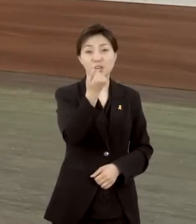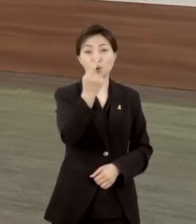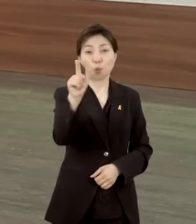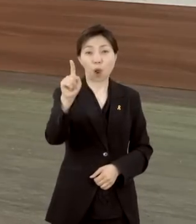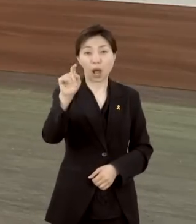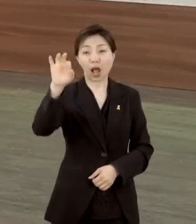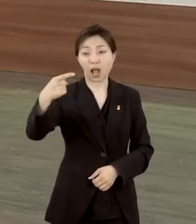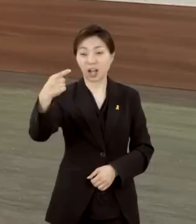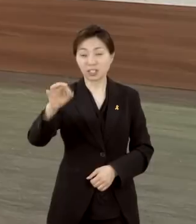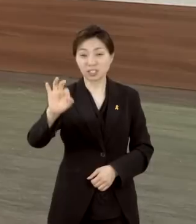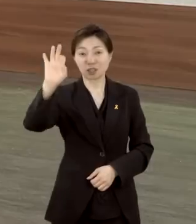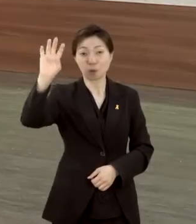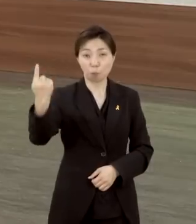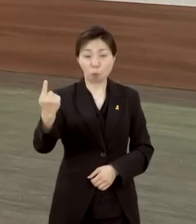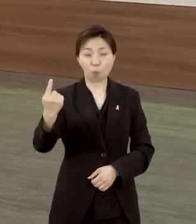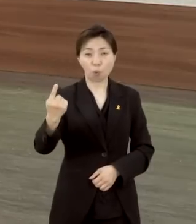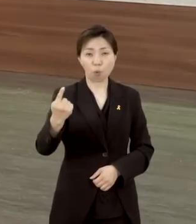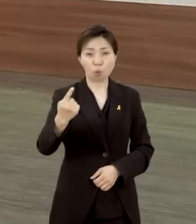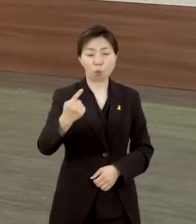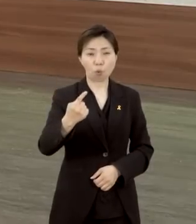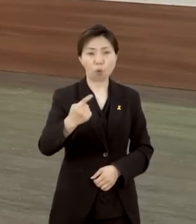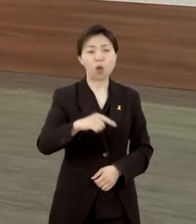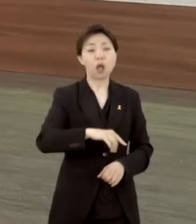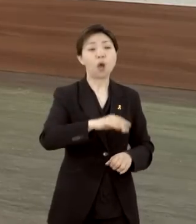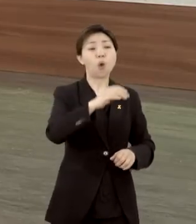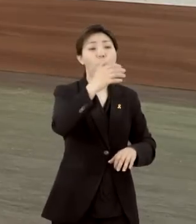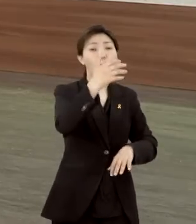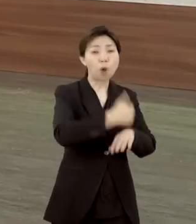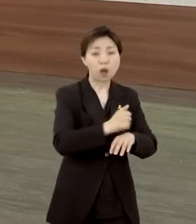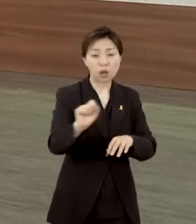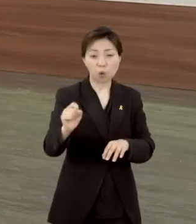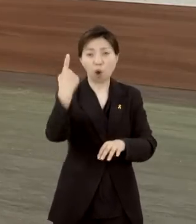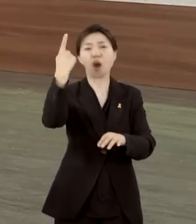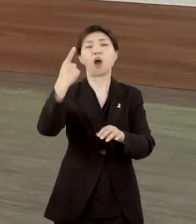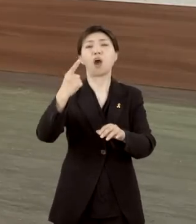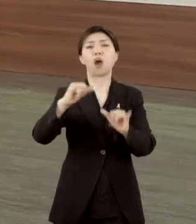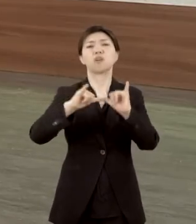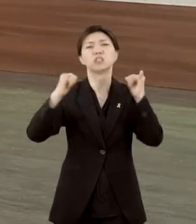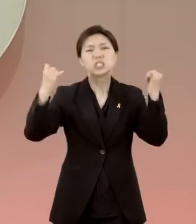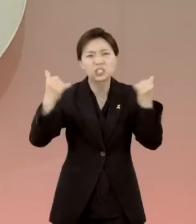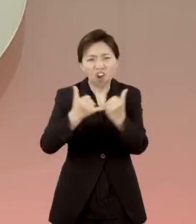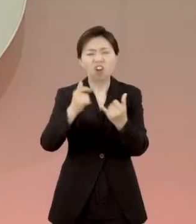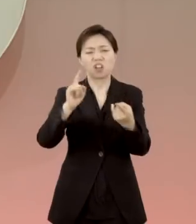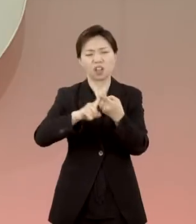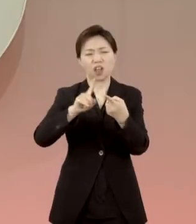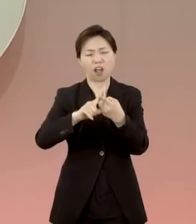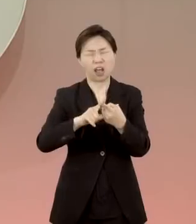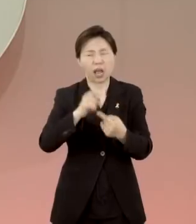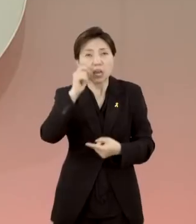깨달음을 얻은 불자들도 있었다라는 그런 내용이 펼쳐집니다